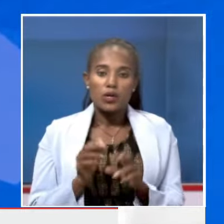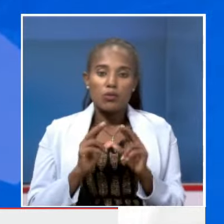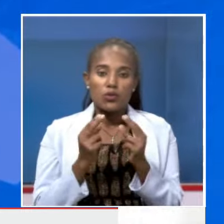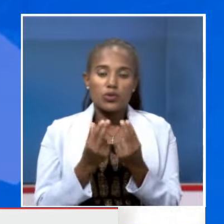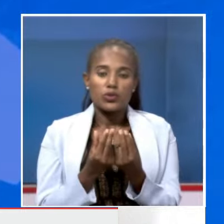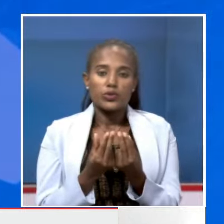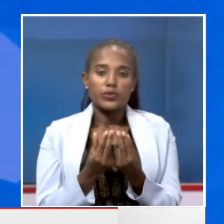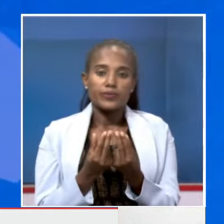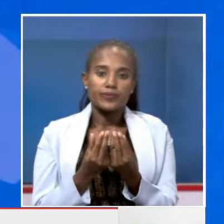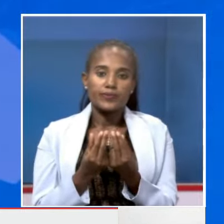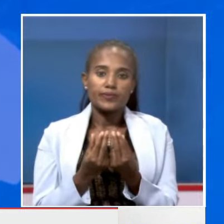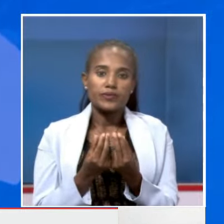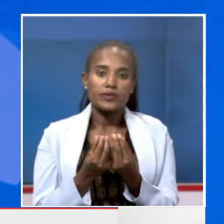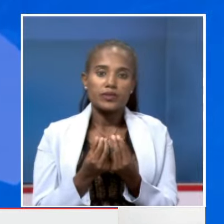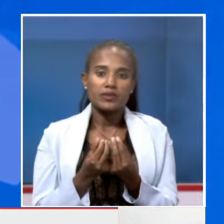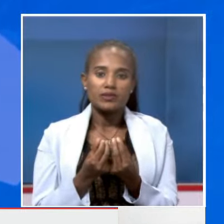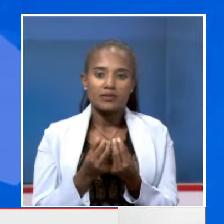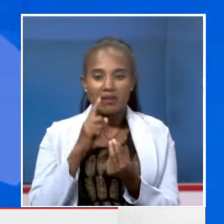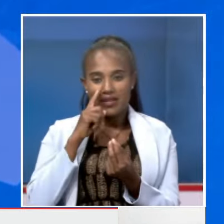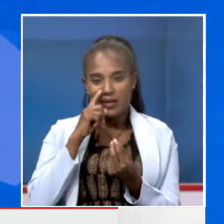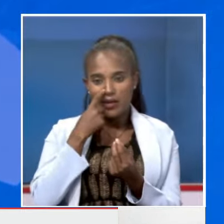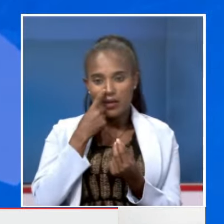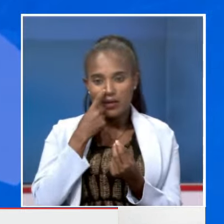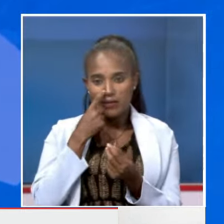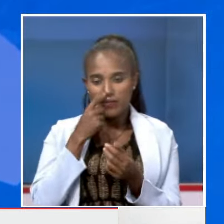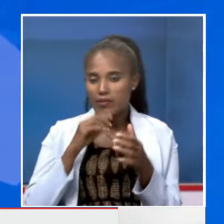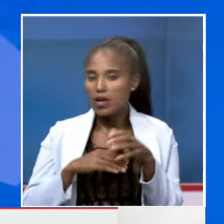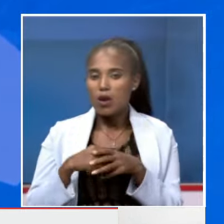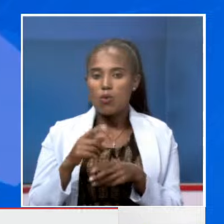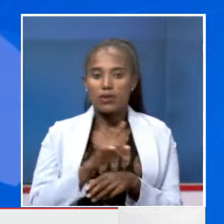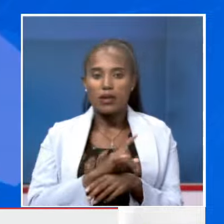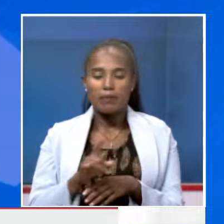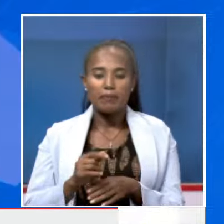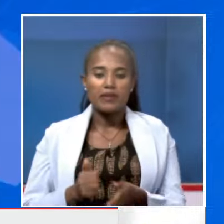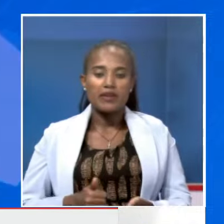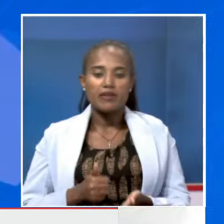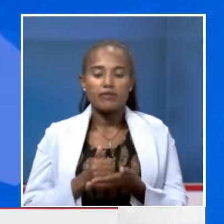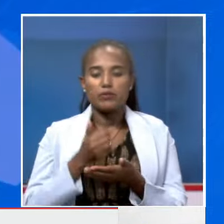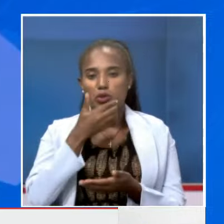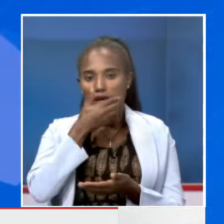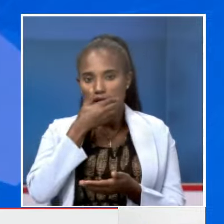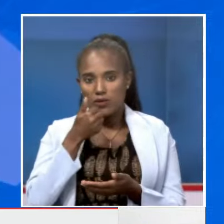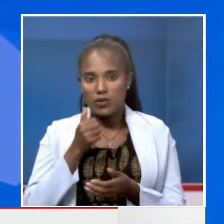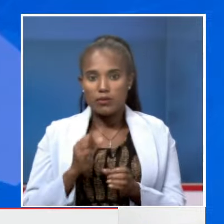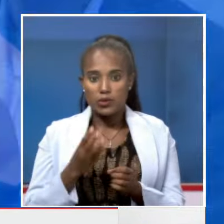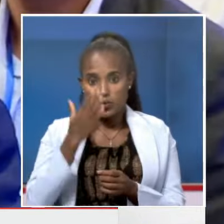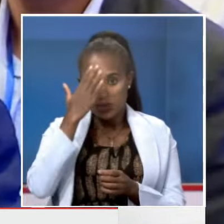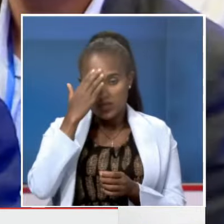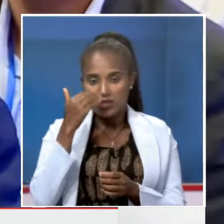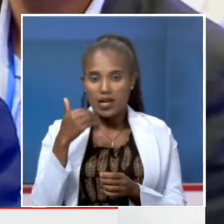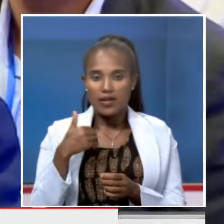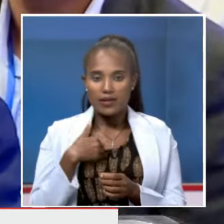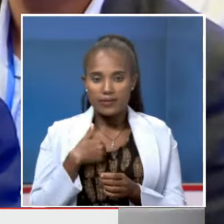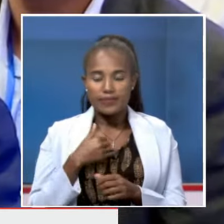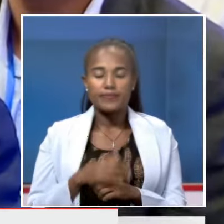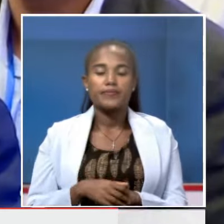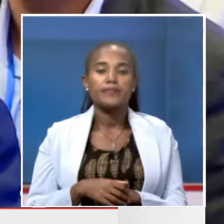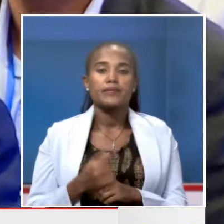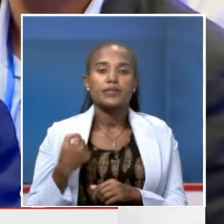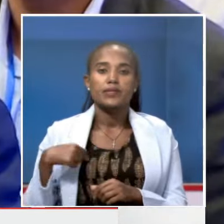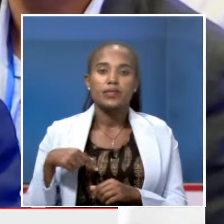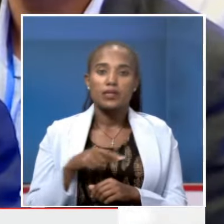ቡድኖች ማናናቅ አያዋጣም፣ መደገፍ ነው የሚሻለው። ብዙ እውቀት ስላለ